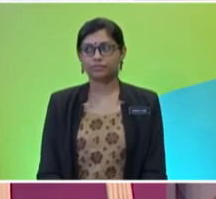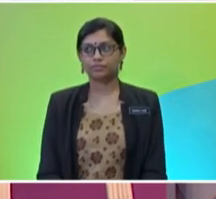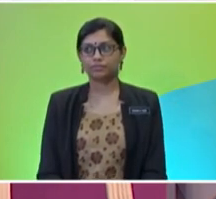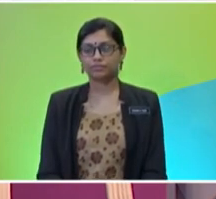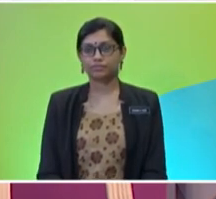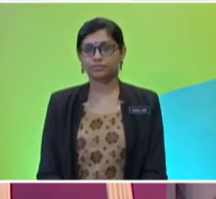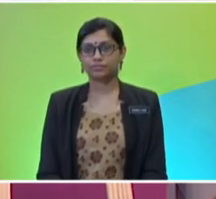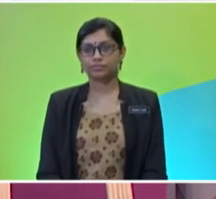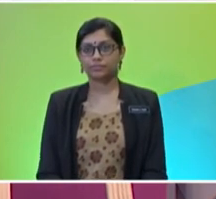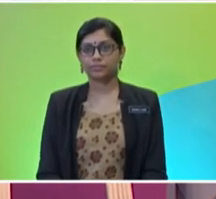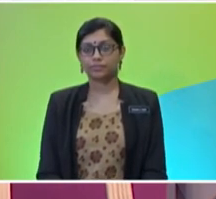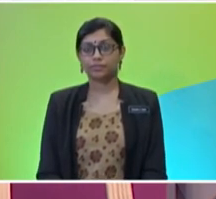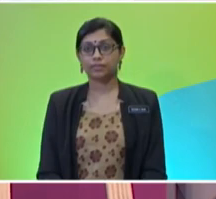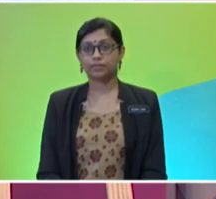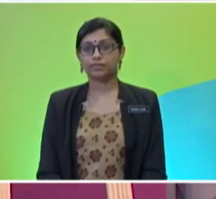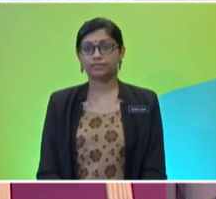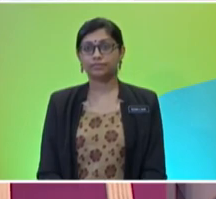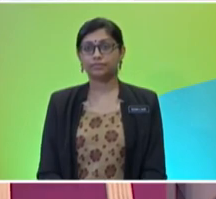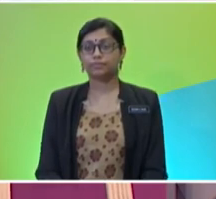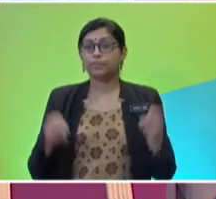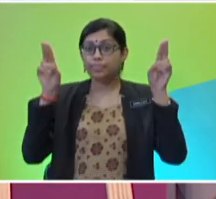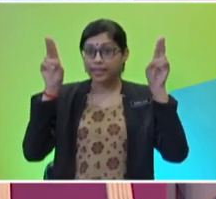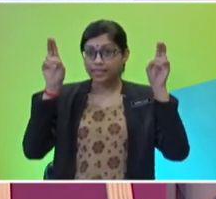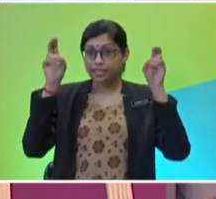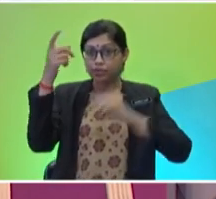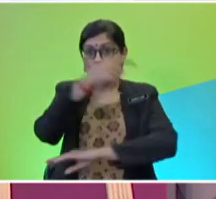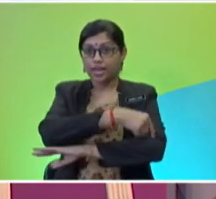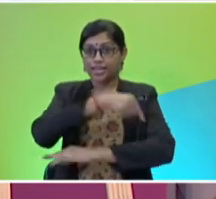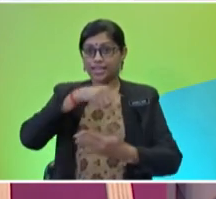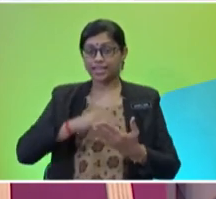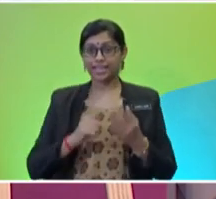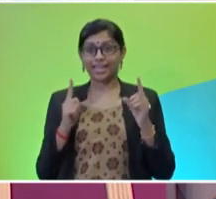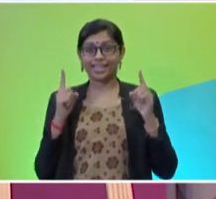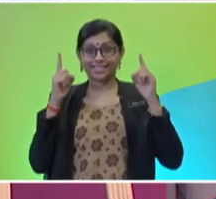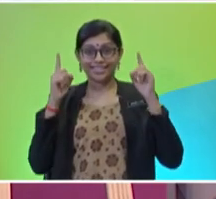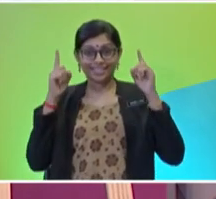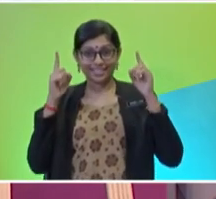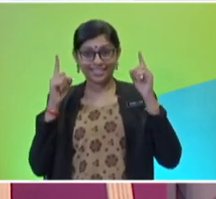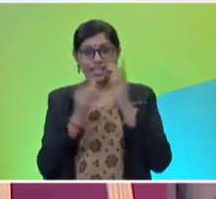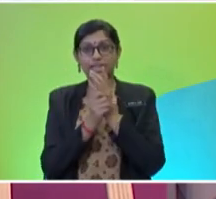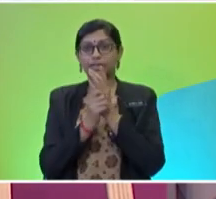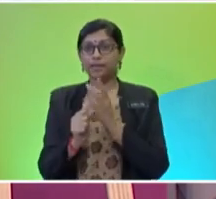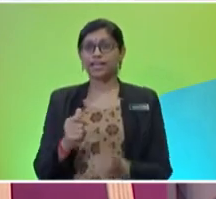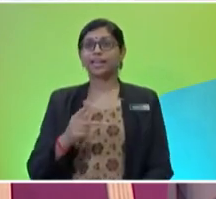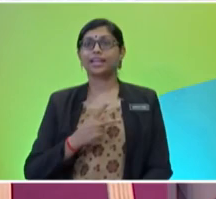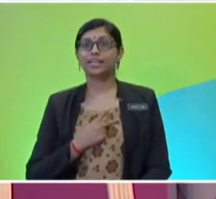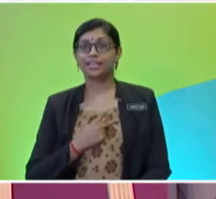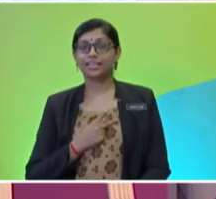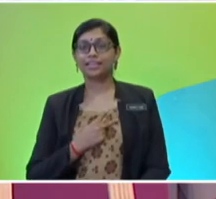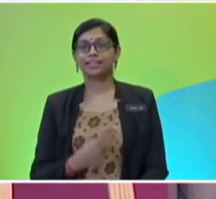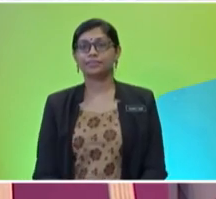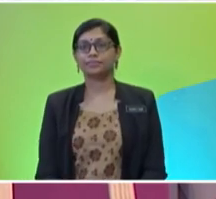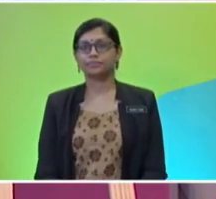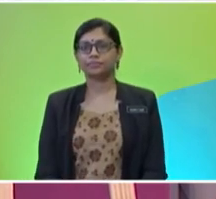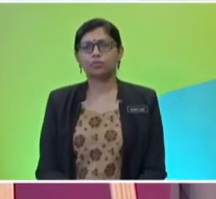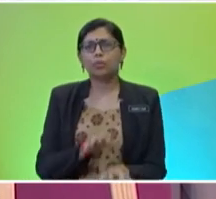Okey. Ini dia. Ini dia tajuk kita hari ini, iaitu kemahiran kendiri. Hari ini, sebab kemahiran kendiri